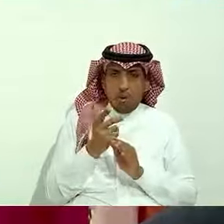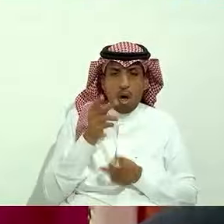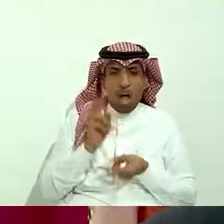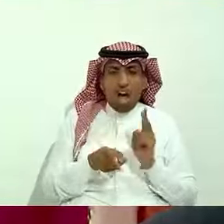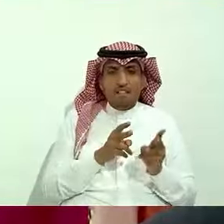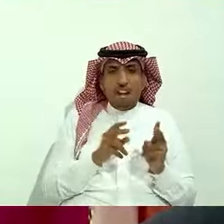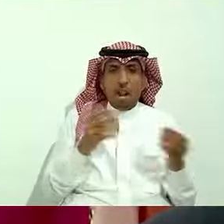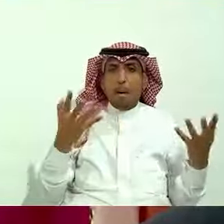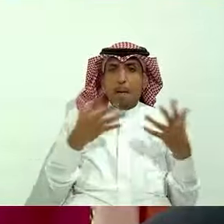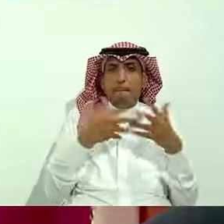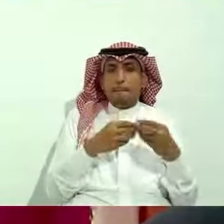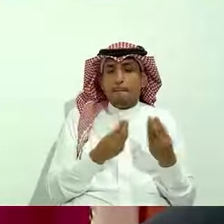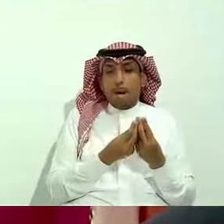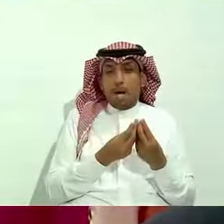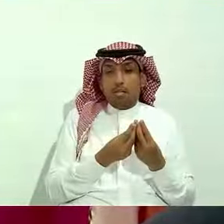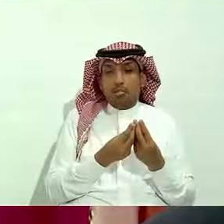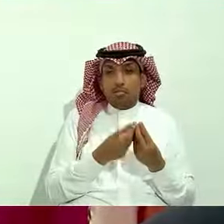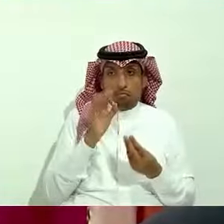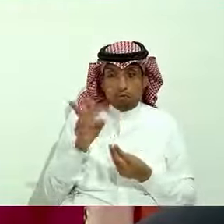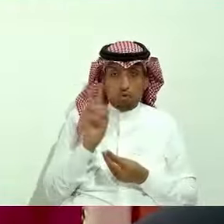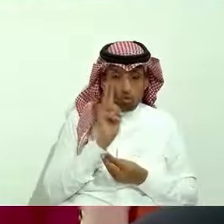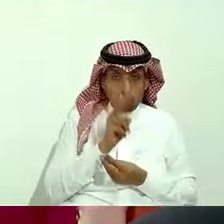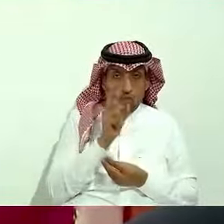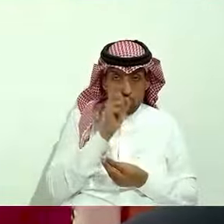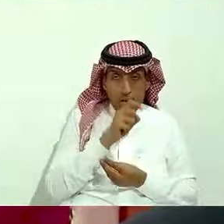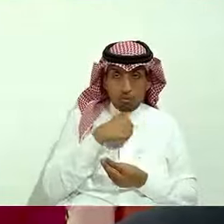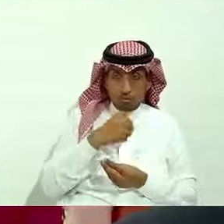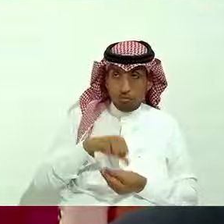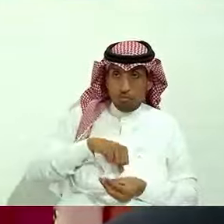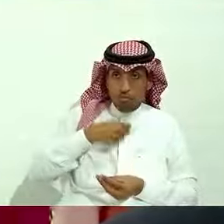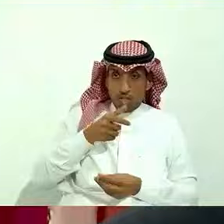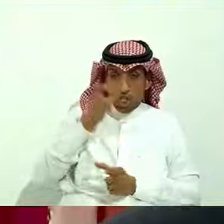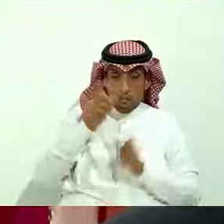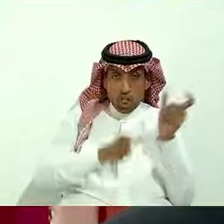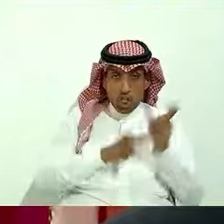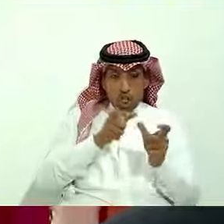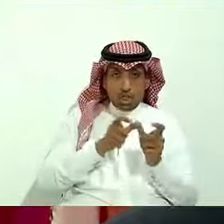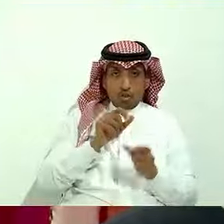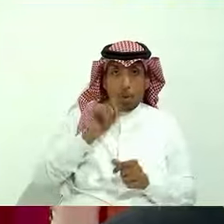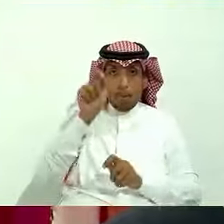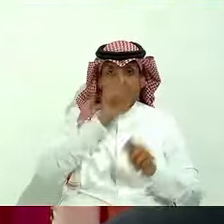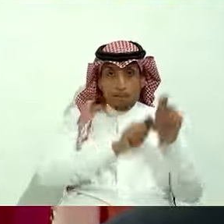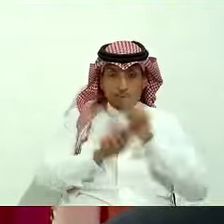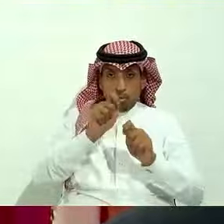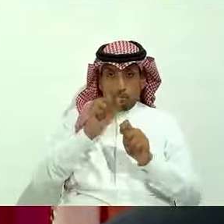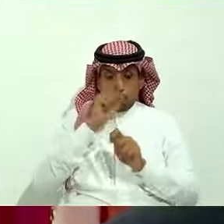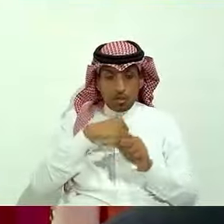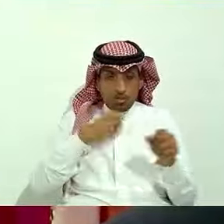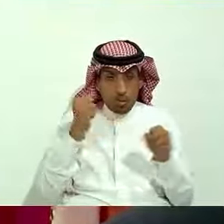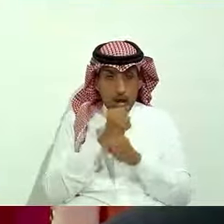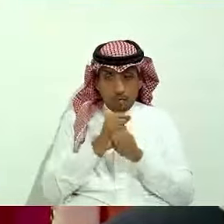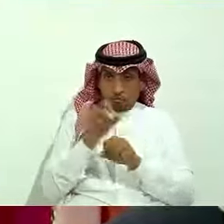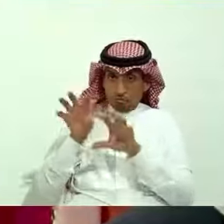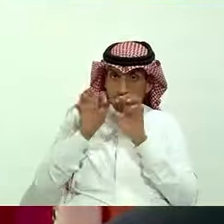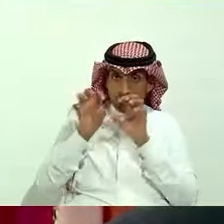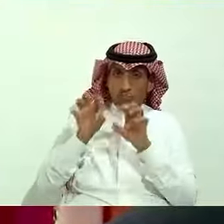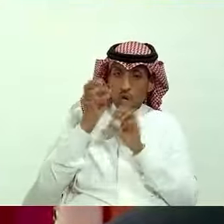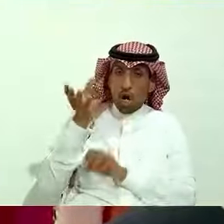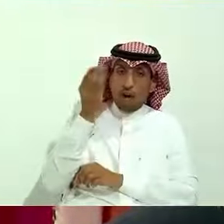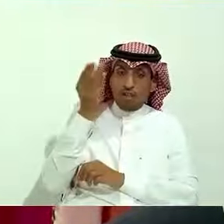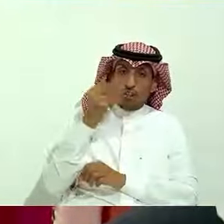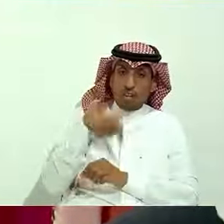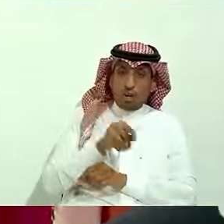بهالشيء بالتحديد؟ هل ترينها لازم تكون مصدر إلهام للفاشن اليوم وللمصممين المعاصرين في تصميماتهم اللي هي